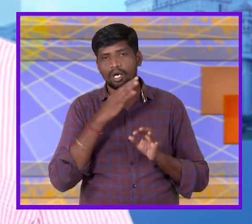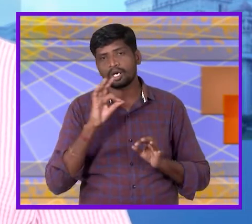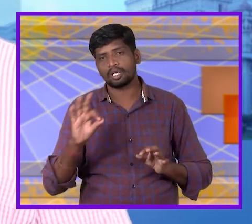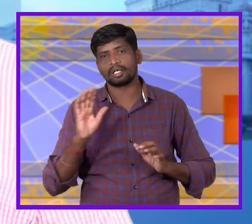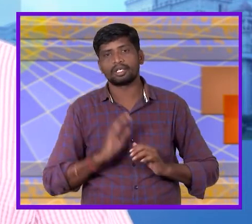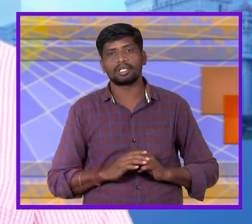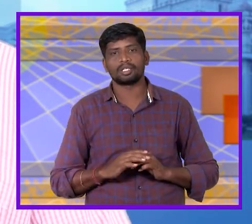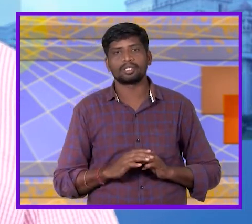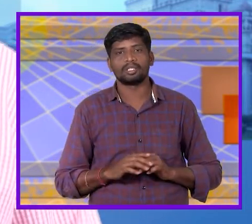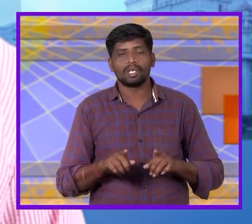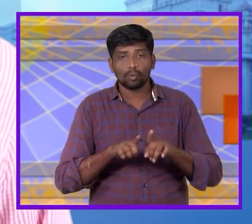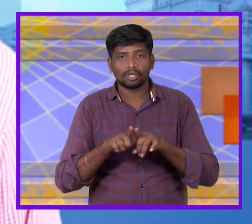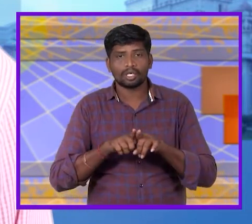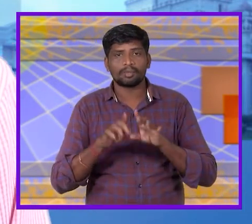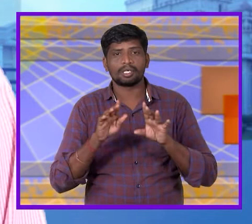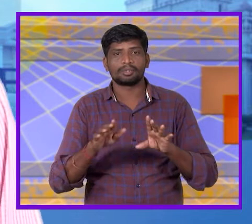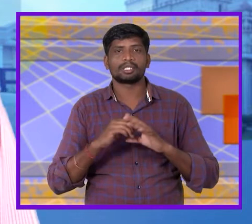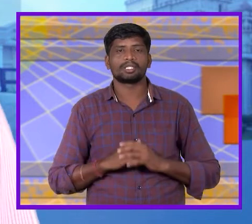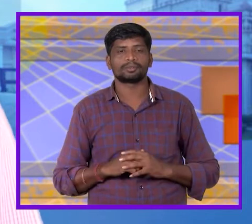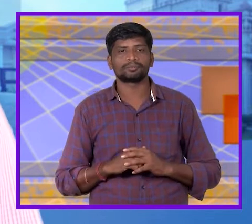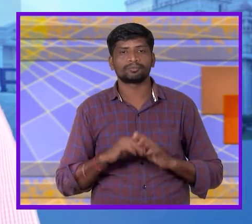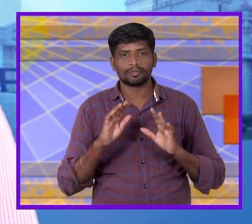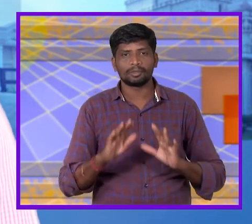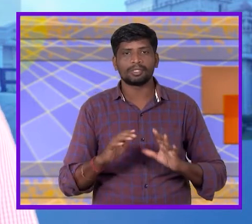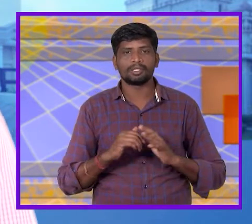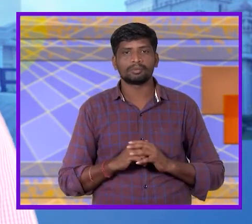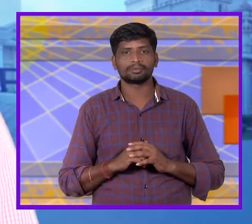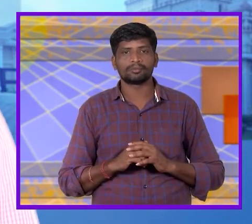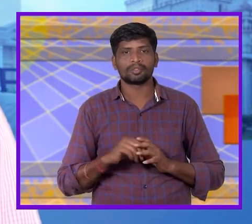ஒரு மிகப்பெரிய சான்றாக அமைந்திருக்கிறது. இது மட்டுமல்ல,